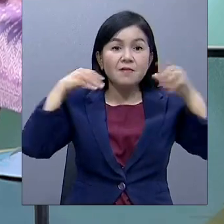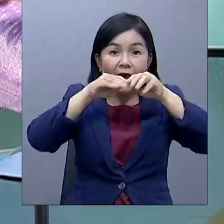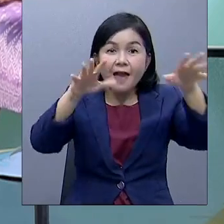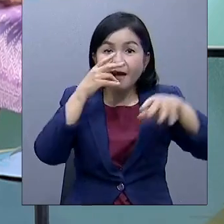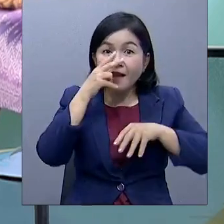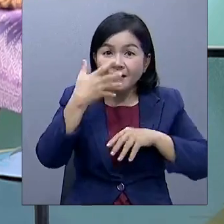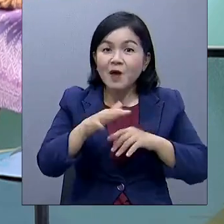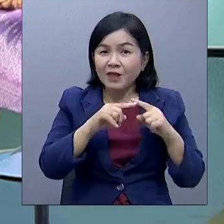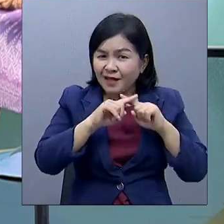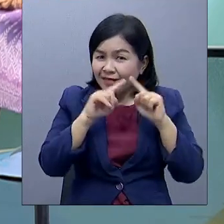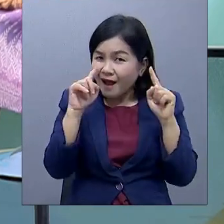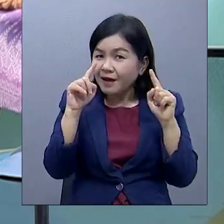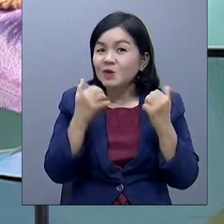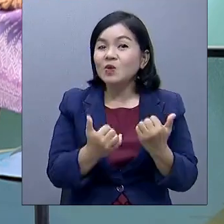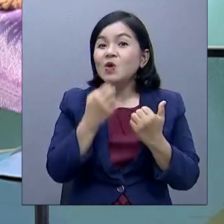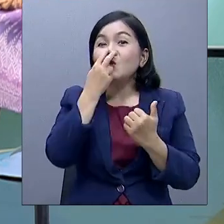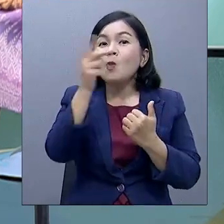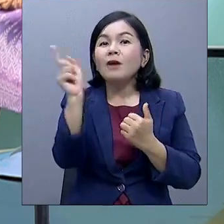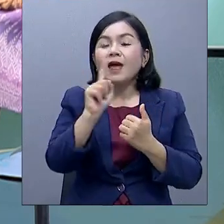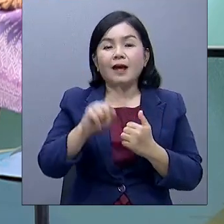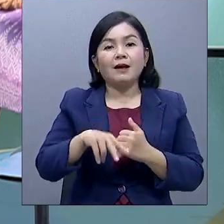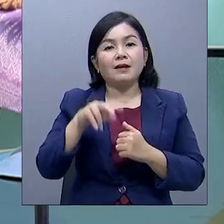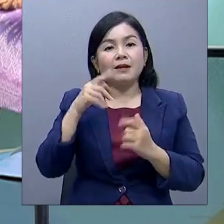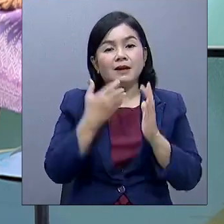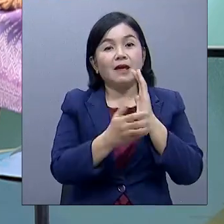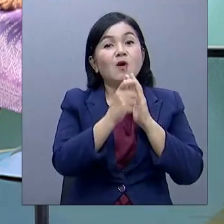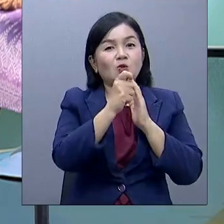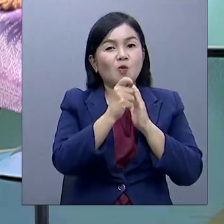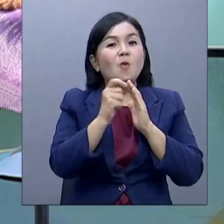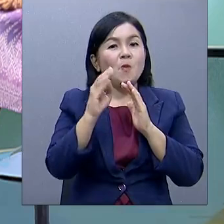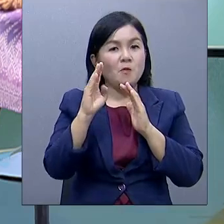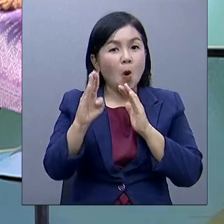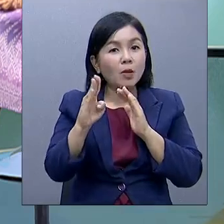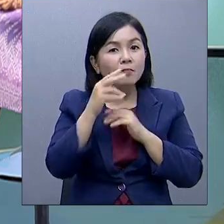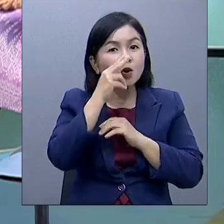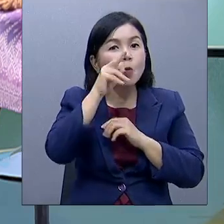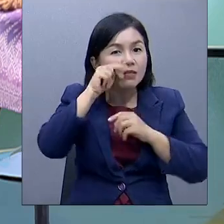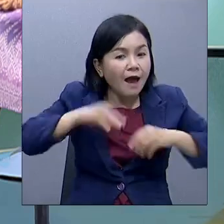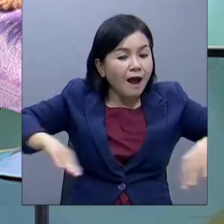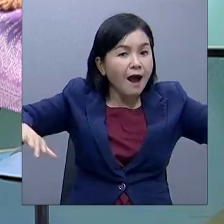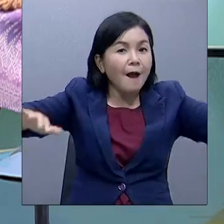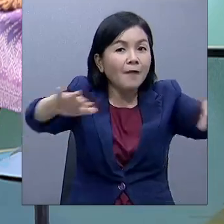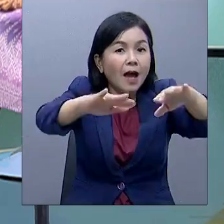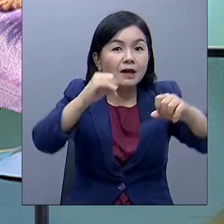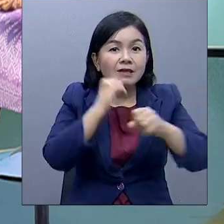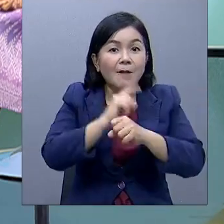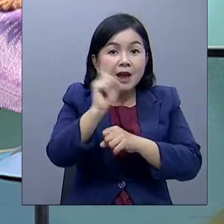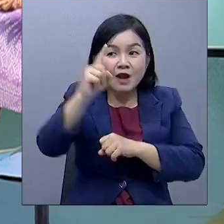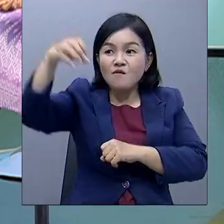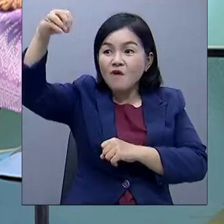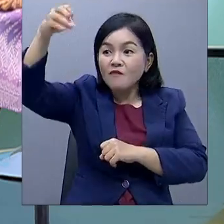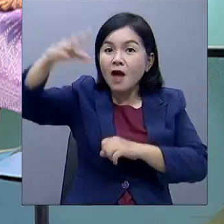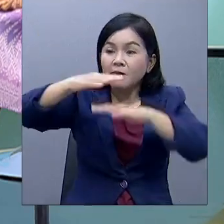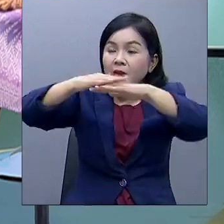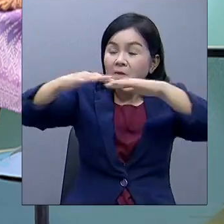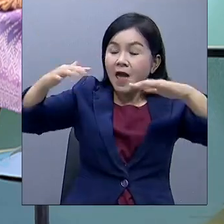ะพาคุณผู้ชมกลับไปที่เขื่อนสิรินธรจังหวัดอุบลราชธานีเพื่อไปชมเรื่องราวของโรงไฟฟ้าโซลาร์เซลล์ล